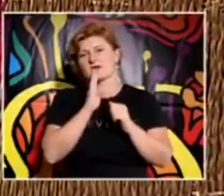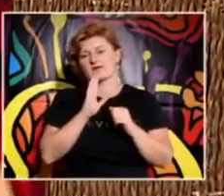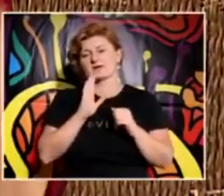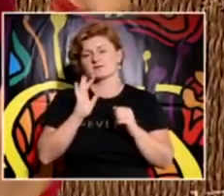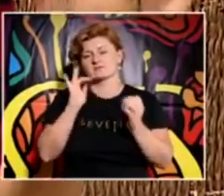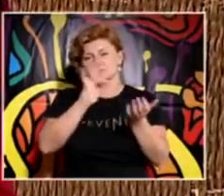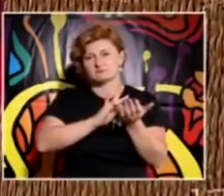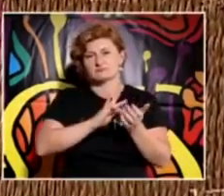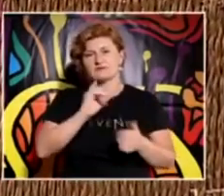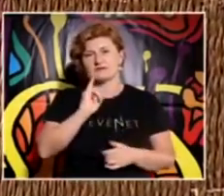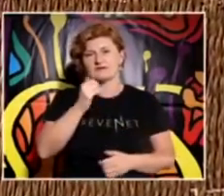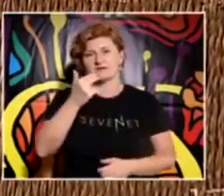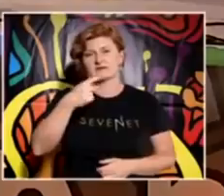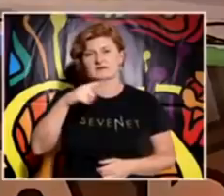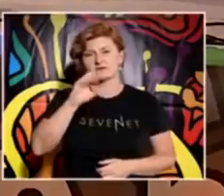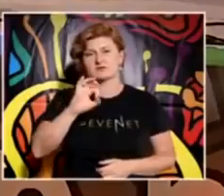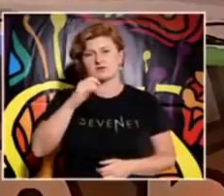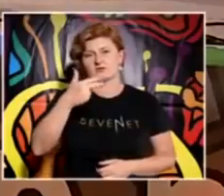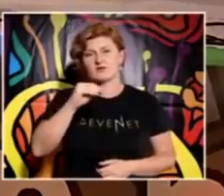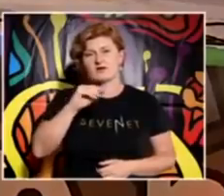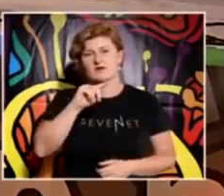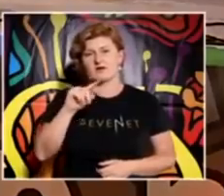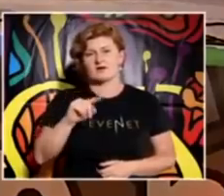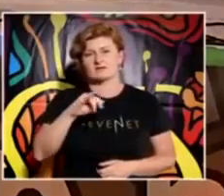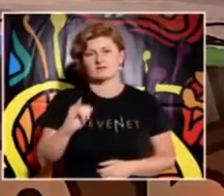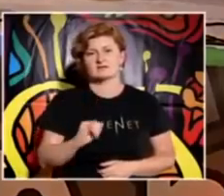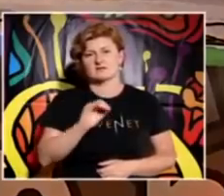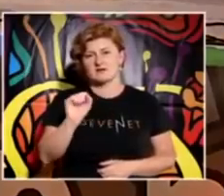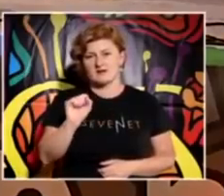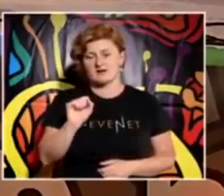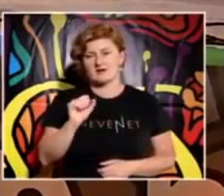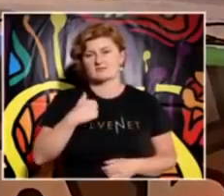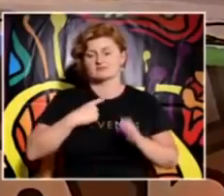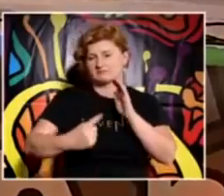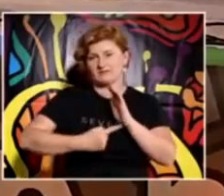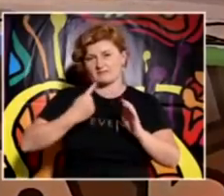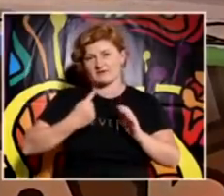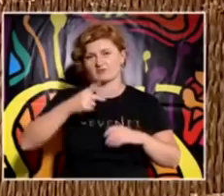będę starała się po raz pierwszy taki slow travel, 3-miesięczny.